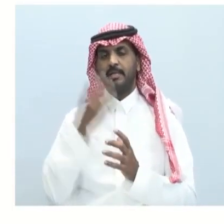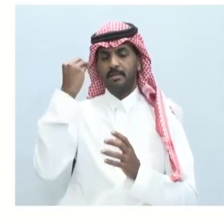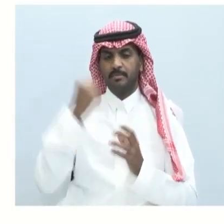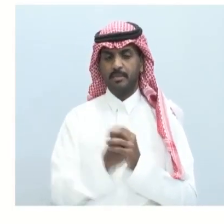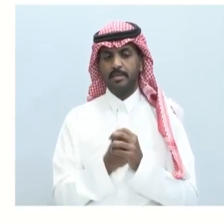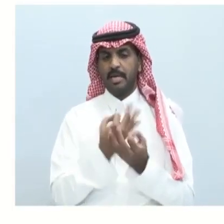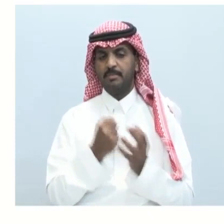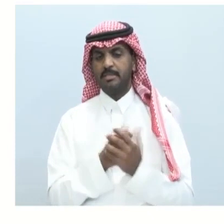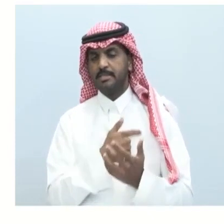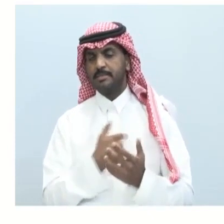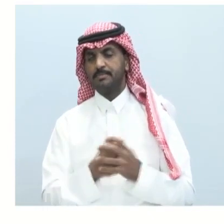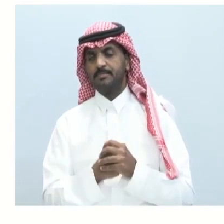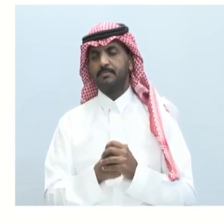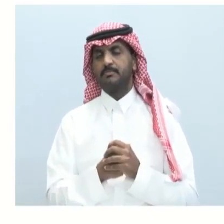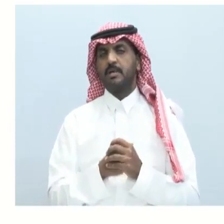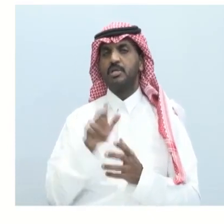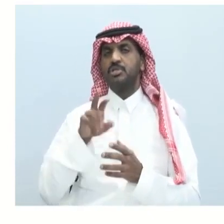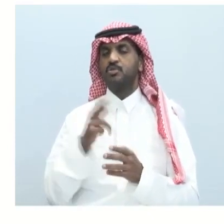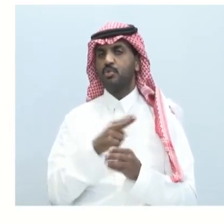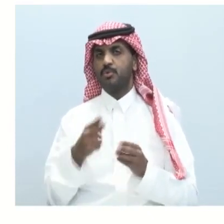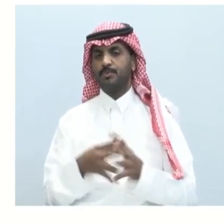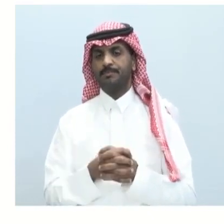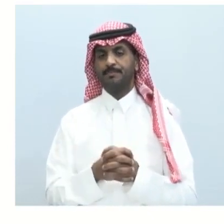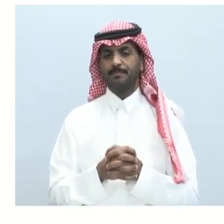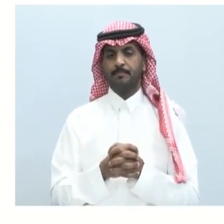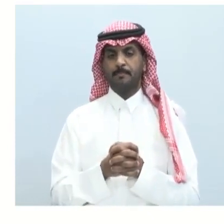اسم الجنس واسم ماذا النوع